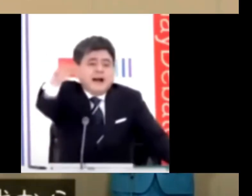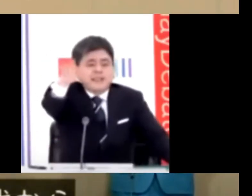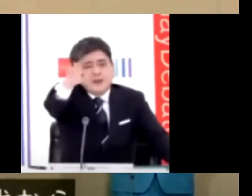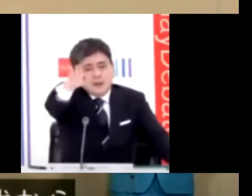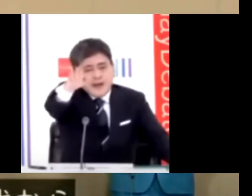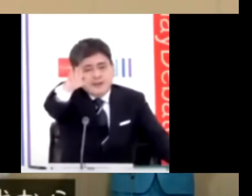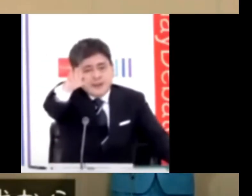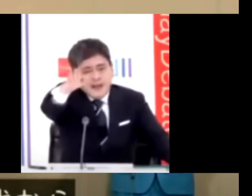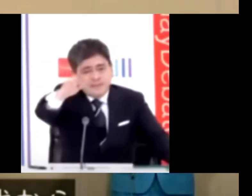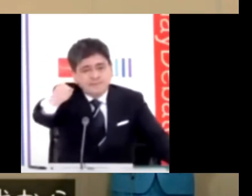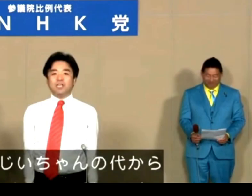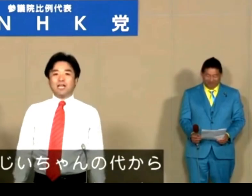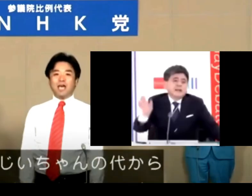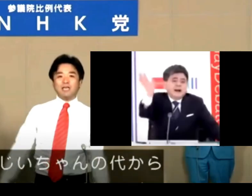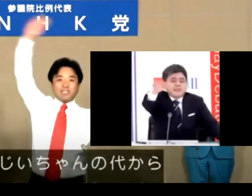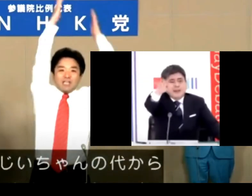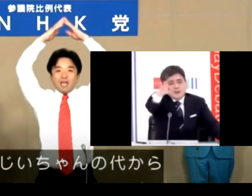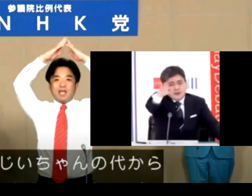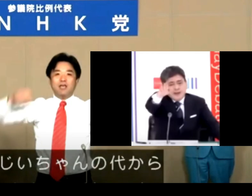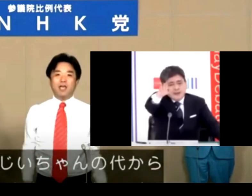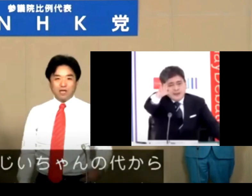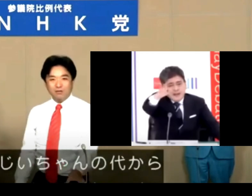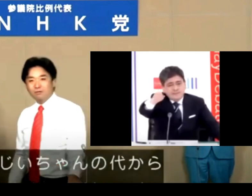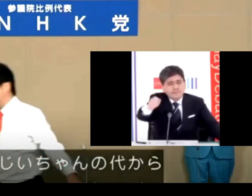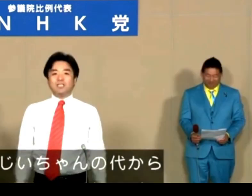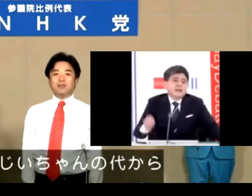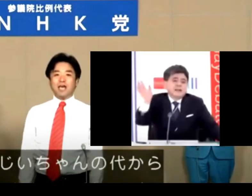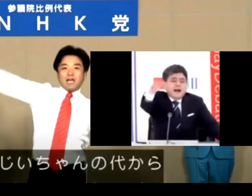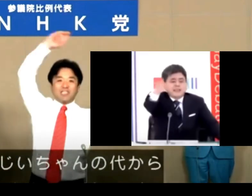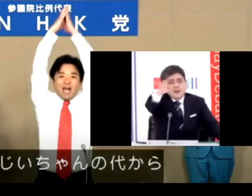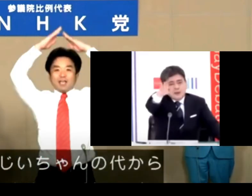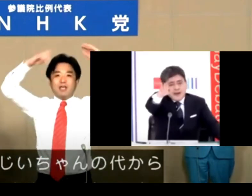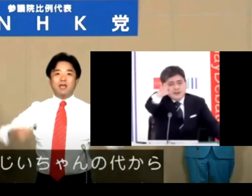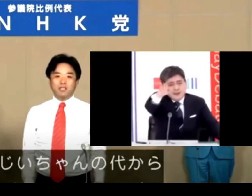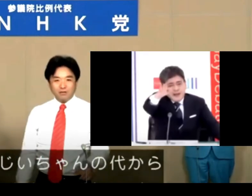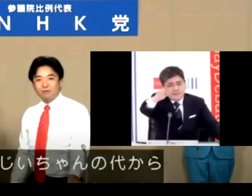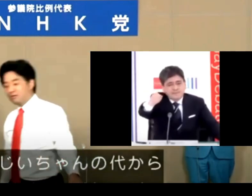おじいちゃんの代からし、 発言を控えてください。 おじいちゃんの代からし、 発言を控えてください。 おじいちゃんの代からし、 発言を控えてください。